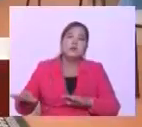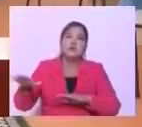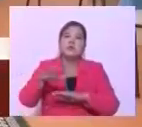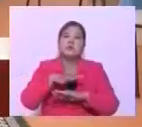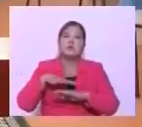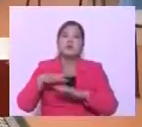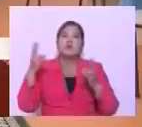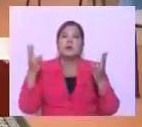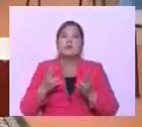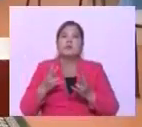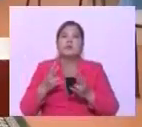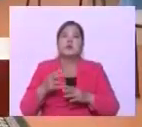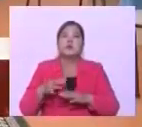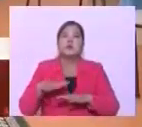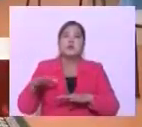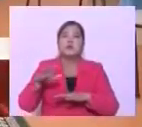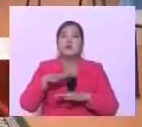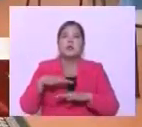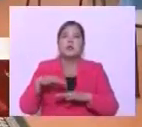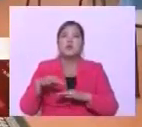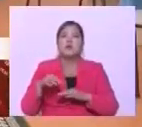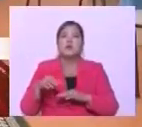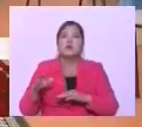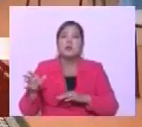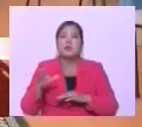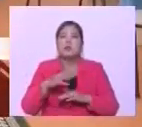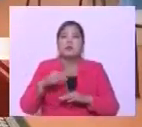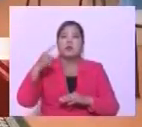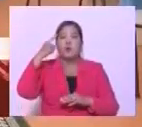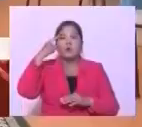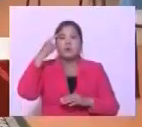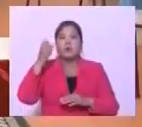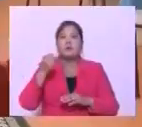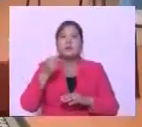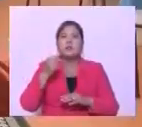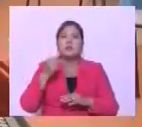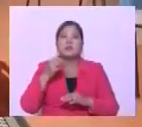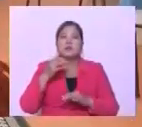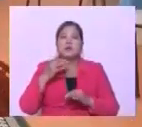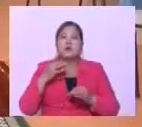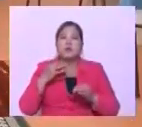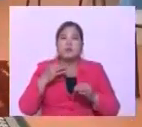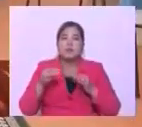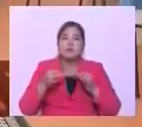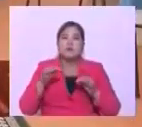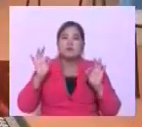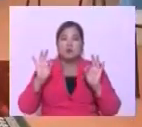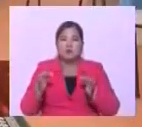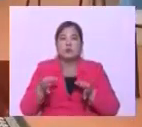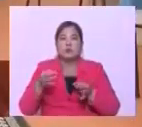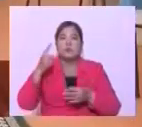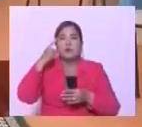үкімет халықтың алдына салып, халықтың ой-пікірімен санасуы өте дұрыс деп санаймын.